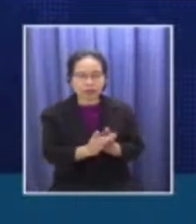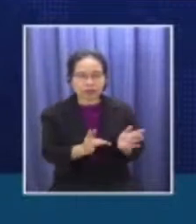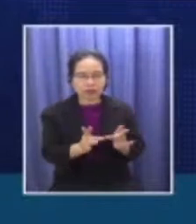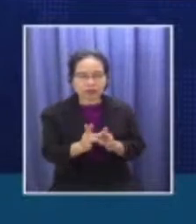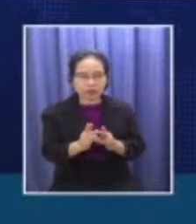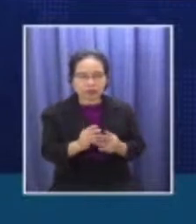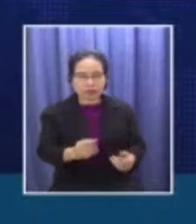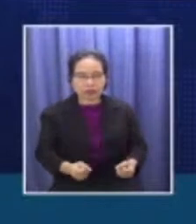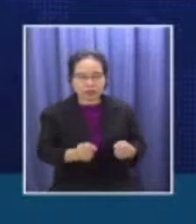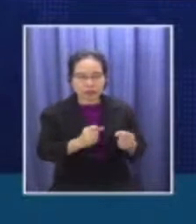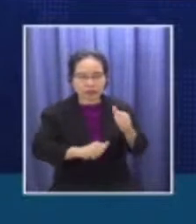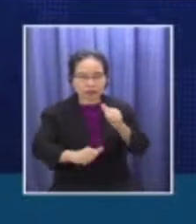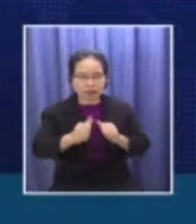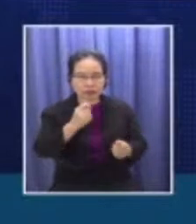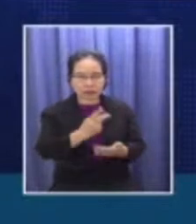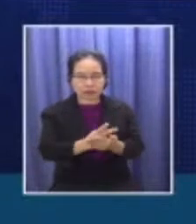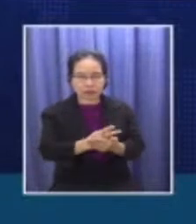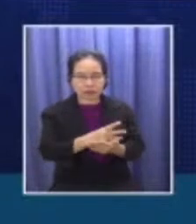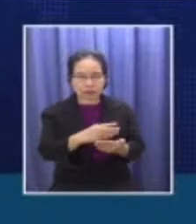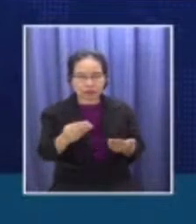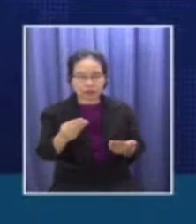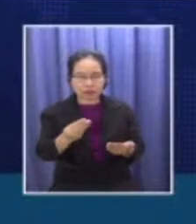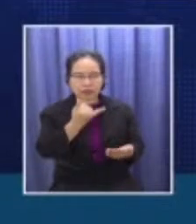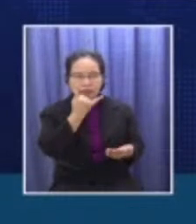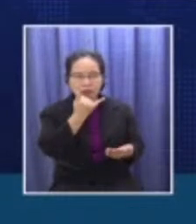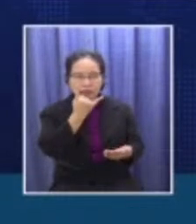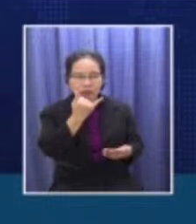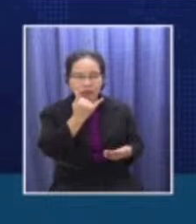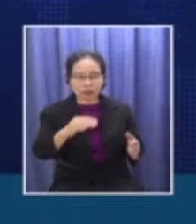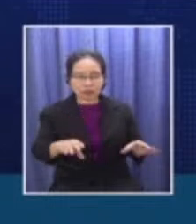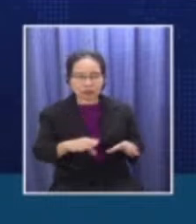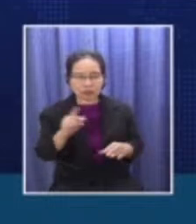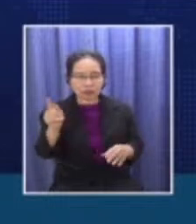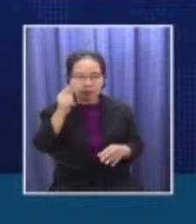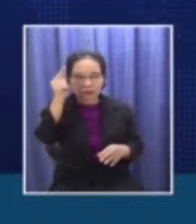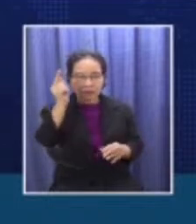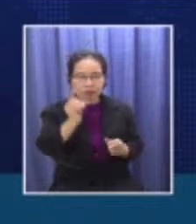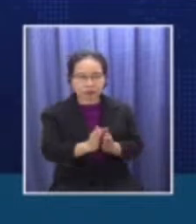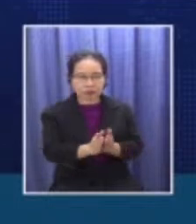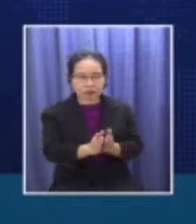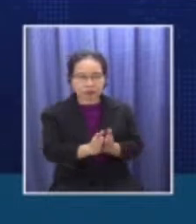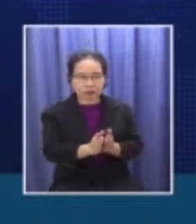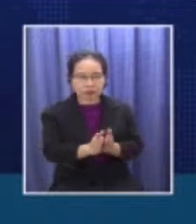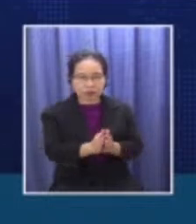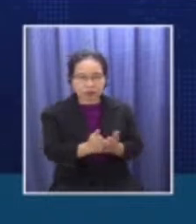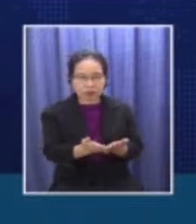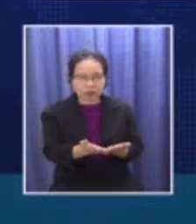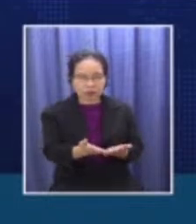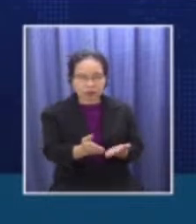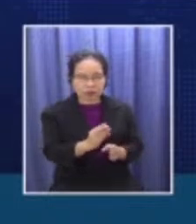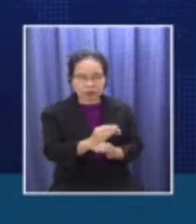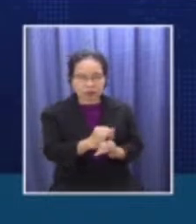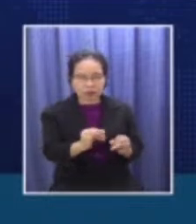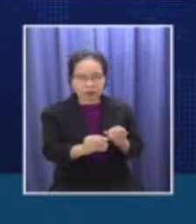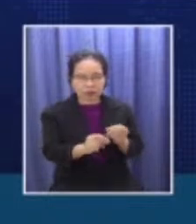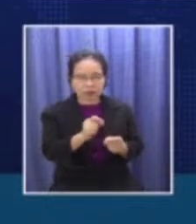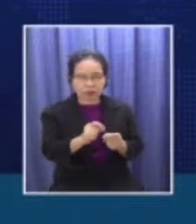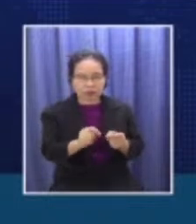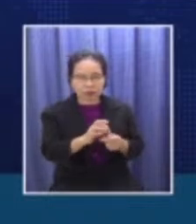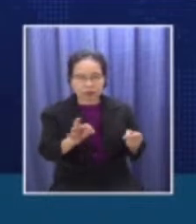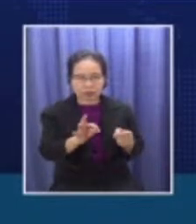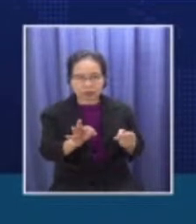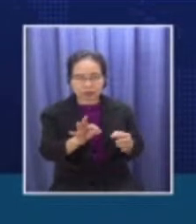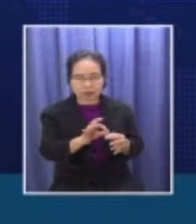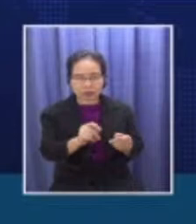kwan yati ana de ti na aye nsori ahodo ɛyɛ sisifoɔ saa firi sɛ wɔn ano nkyerɛkyerɛ Nyankopɔn asɛm